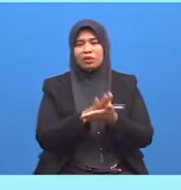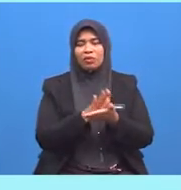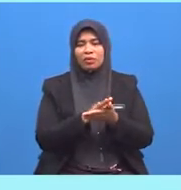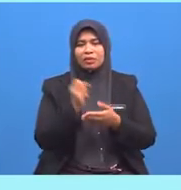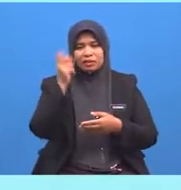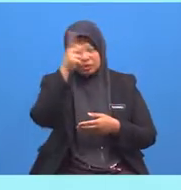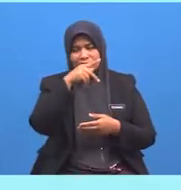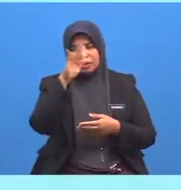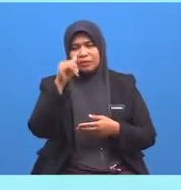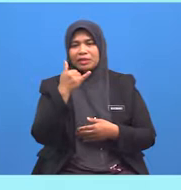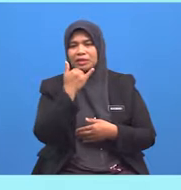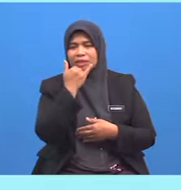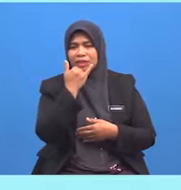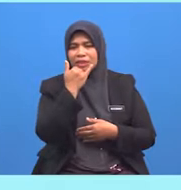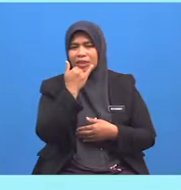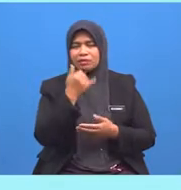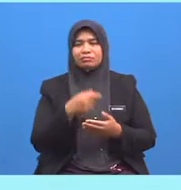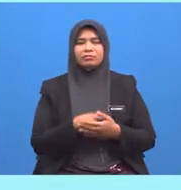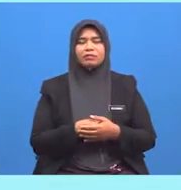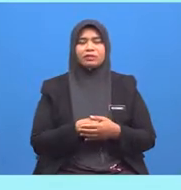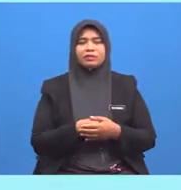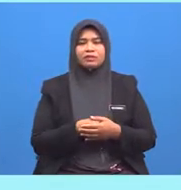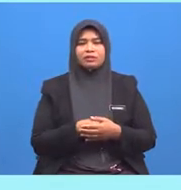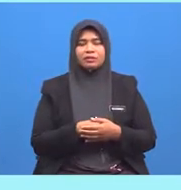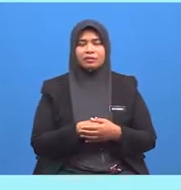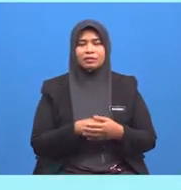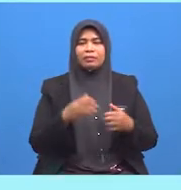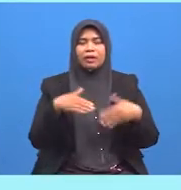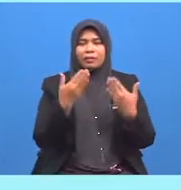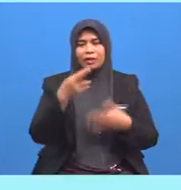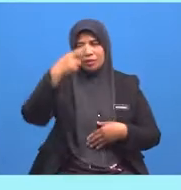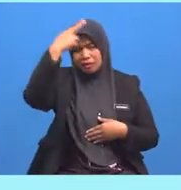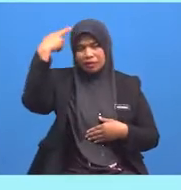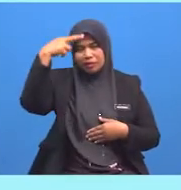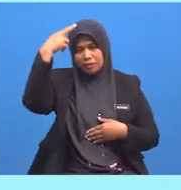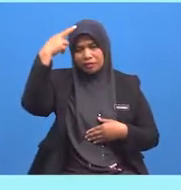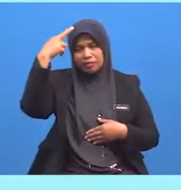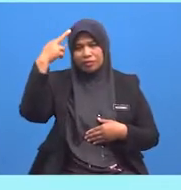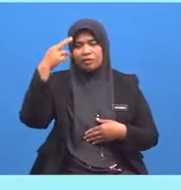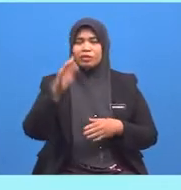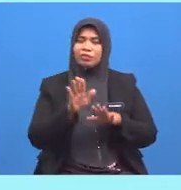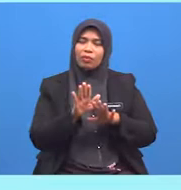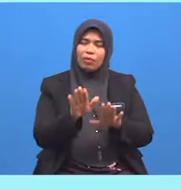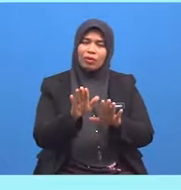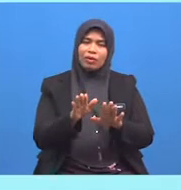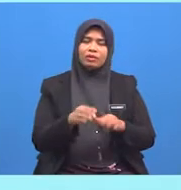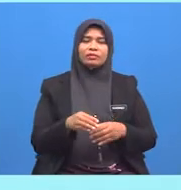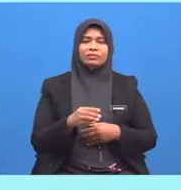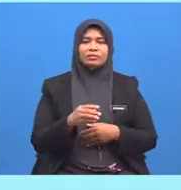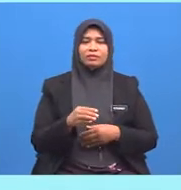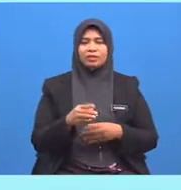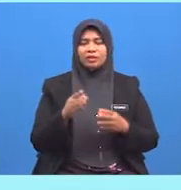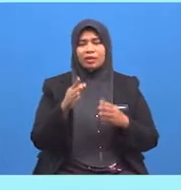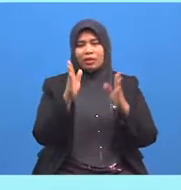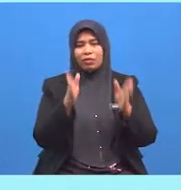menyalahi disiplin sekolah ingat tadi Bagaimana Rasulullah Shallallahu Alaihi Wasallam menolak tawaran kaum